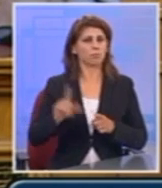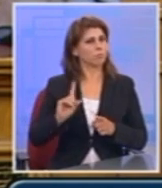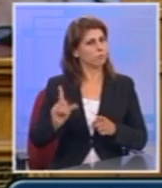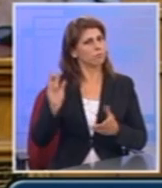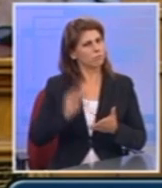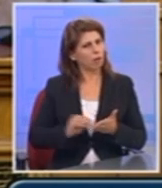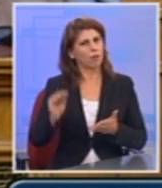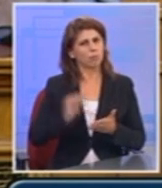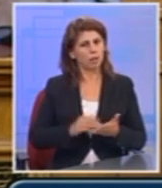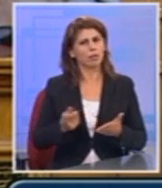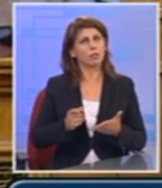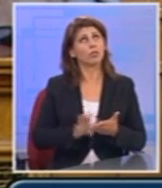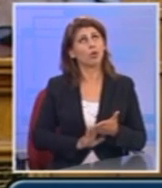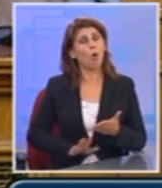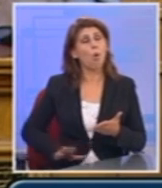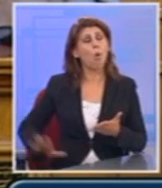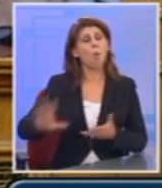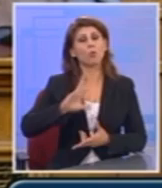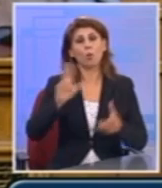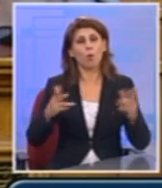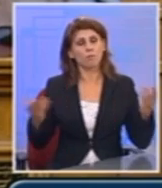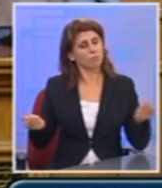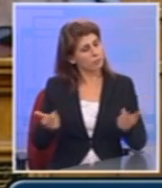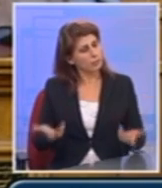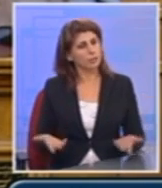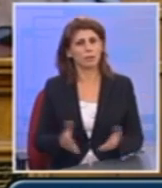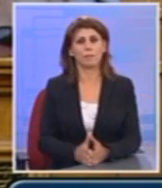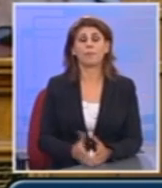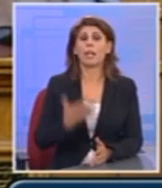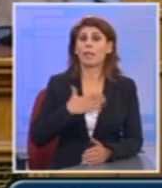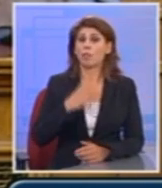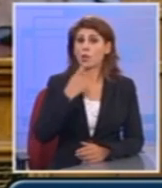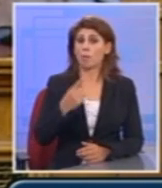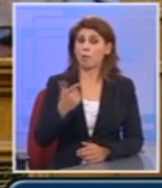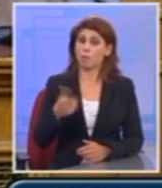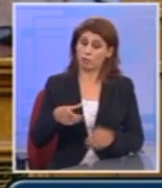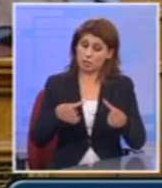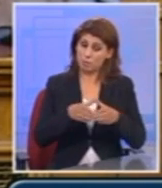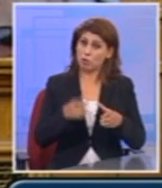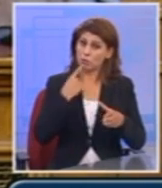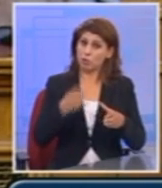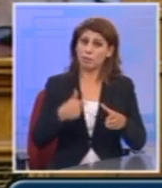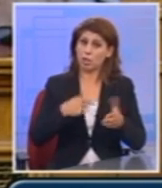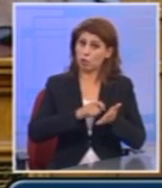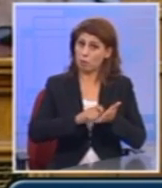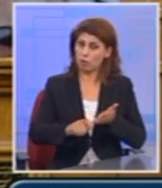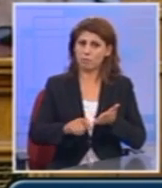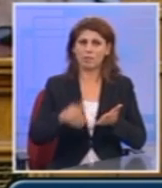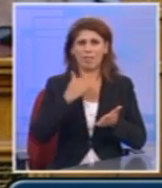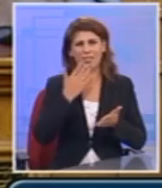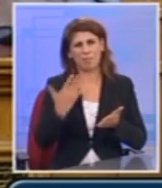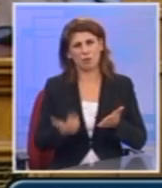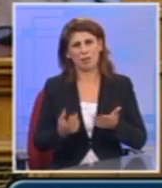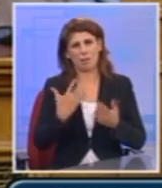επαναλαμβάνεται παντού και θα ήθελα να πω κάτι το οποίο είπατε και στην επιτροπή σας και το υπογραμμίζω δεν μπορεί να